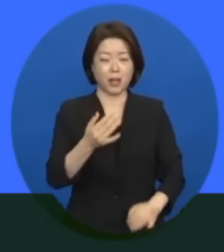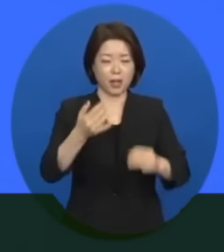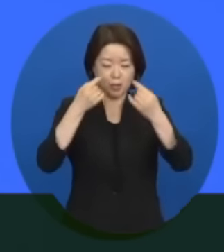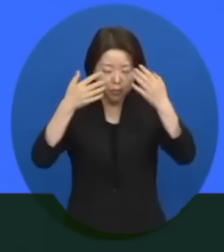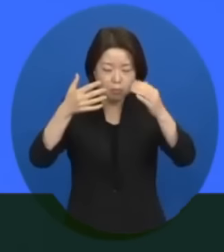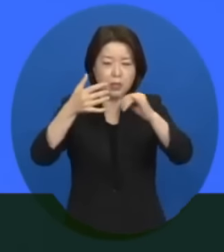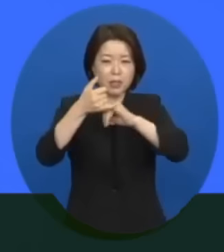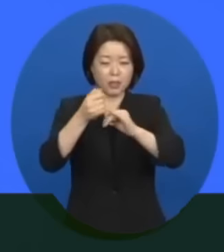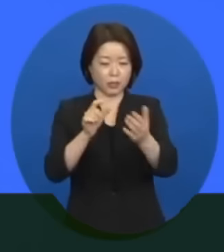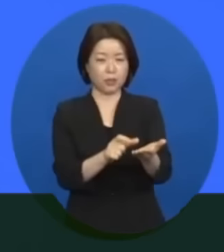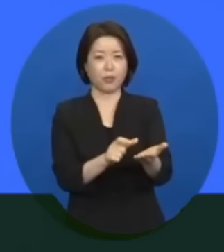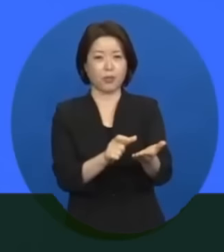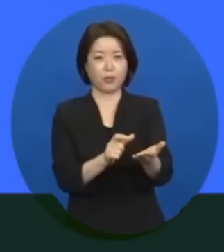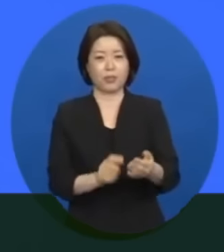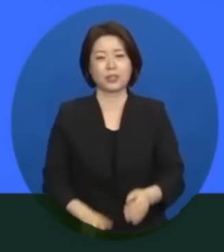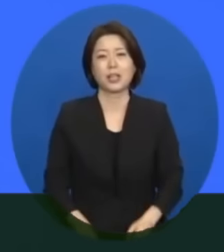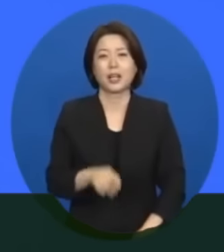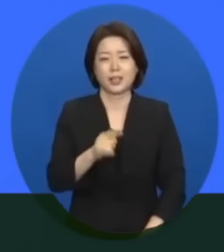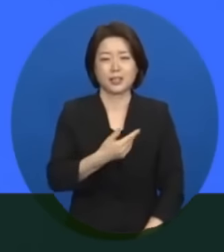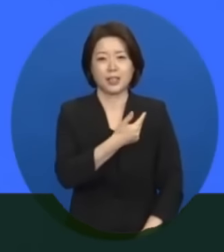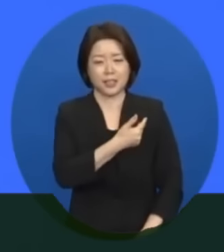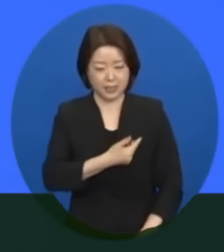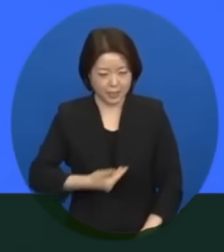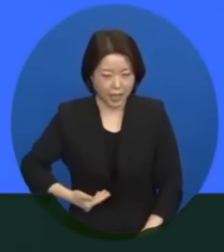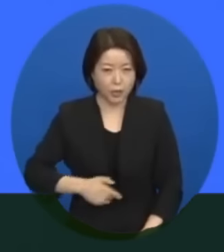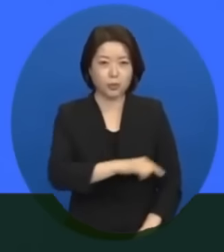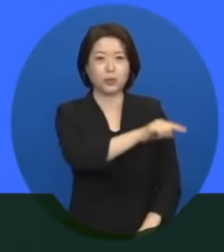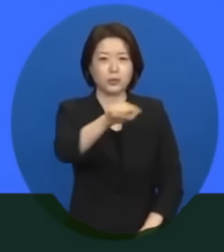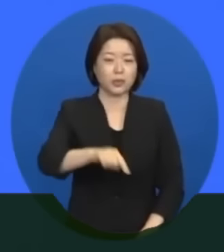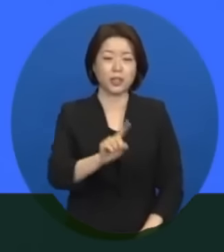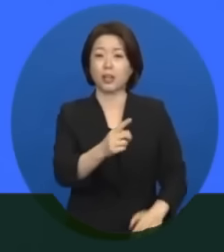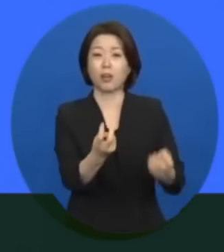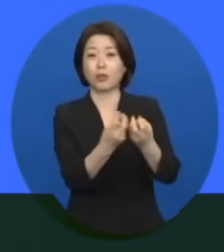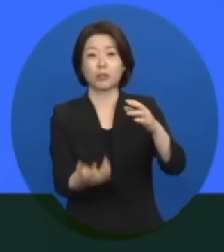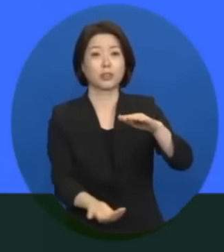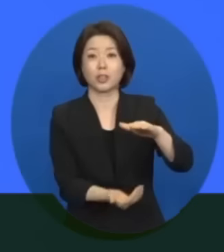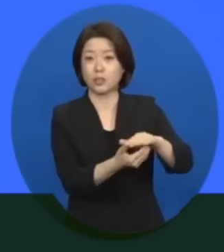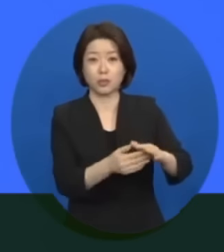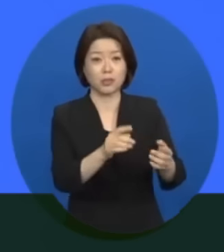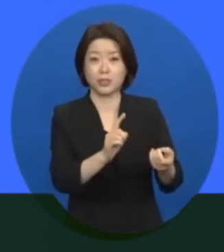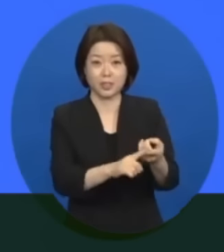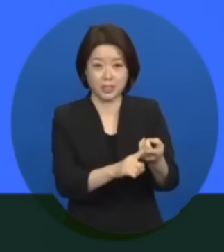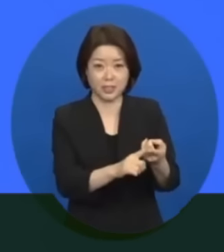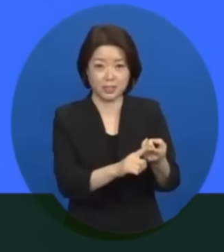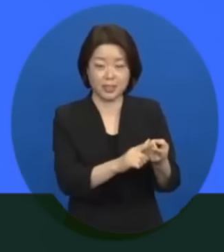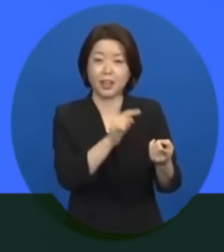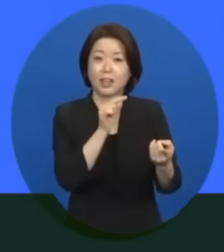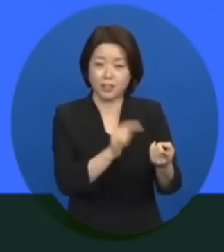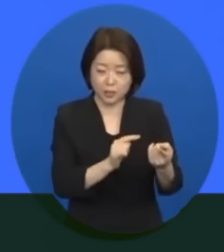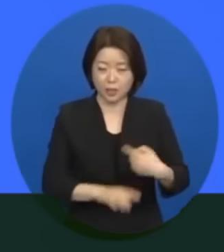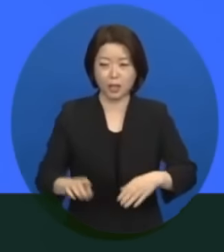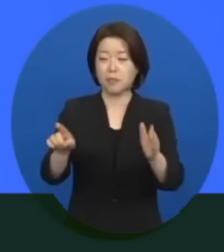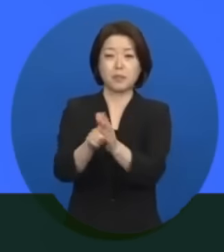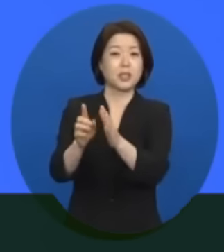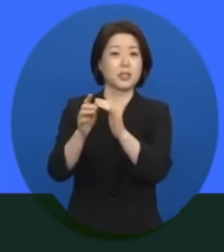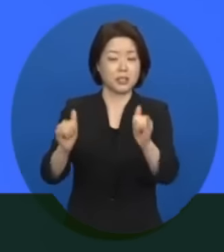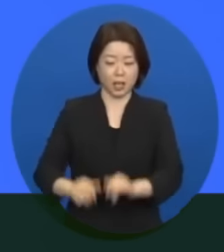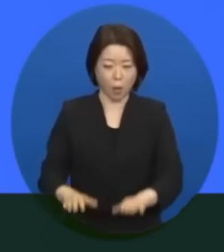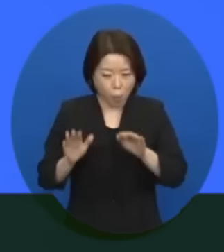하셨어요 그리고 그것이 사도들에게 어떻게 이루어졌는지 그리고 그것이 믿는 자에게